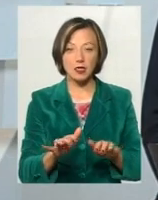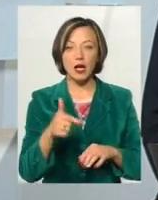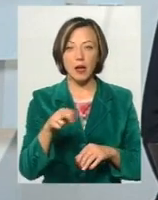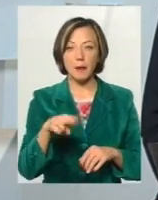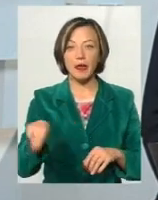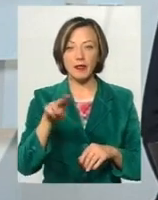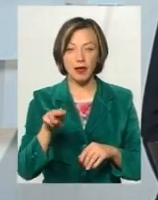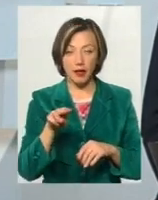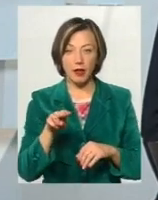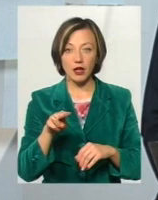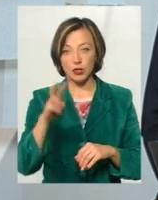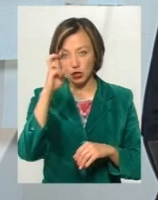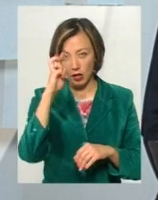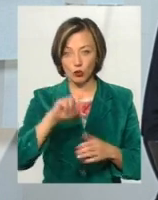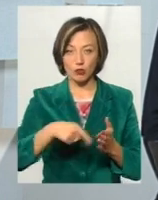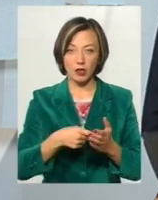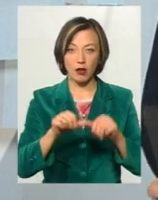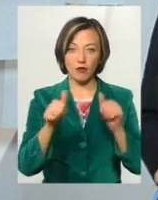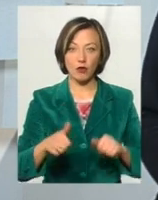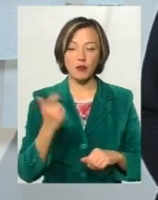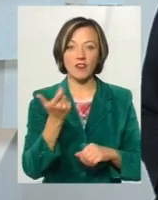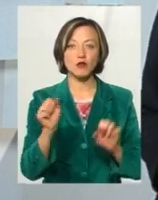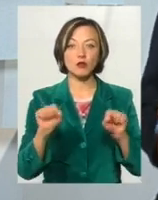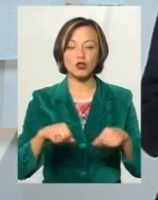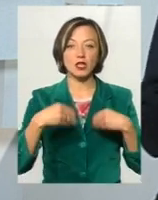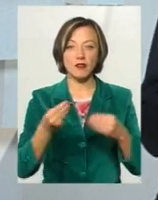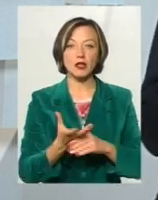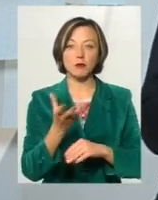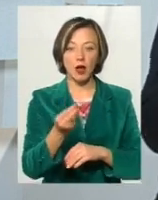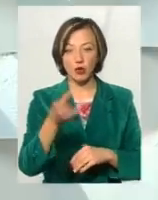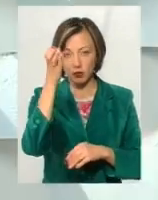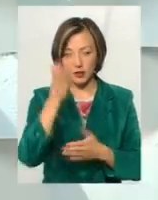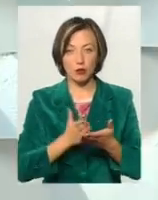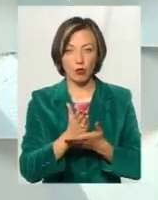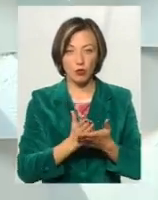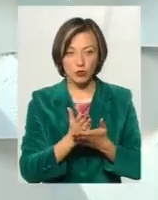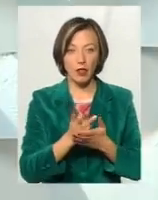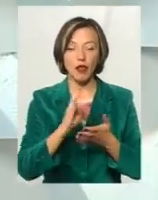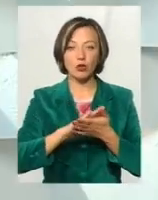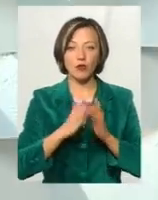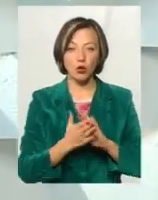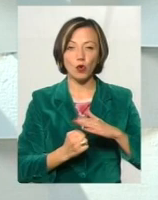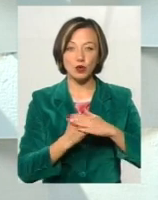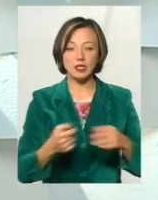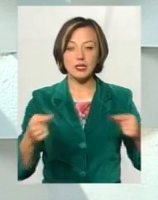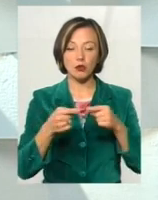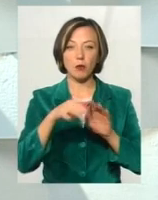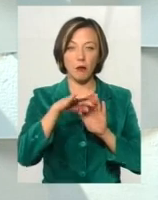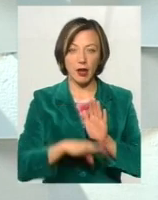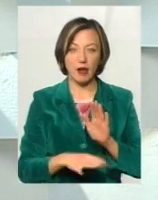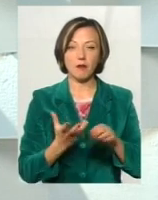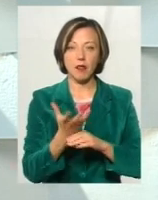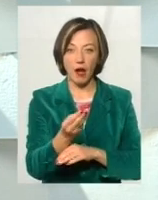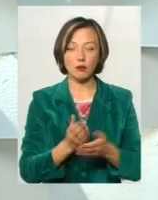ГПД, ЗНЗ, державної та комунальної форми власності може надавати платні освітні послуги на договірній основі згідно з переліком